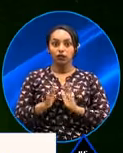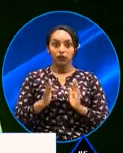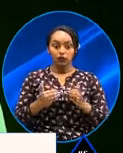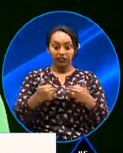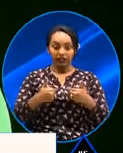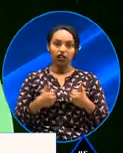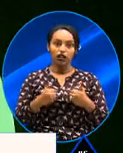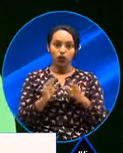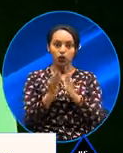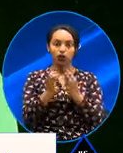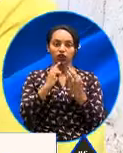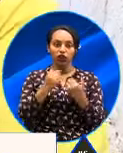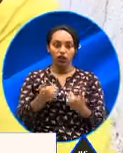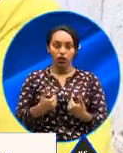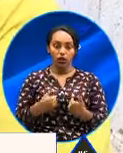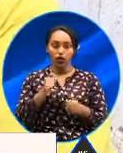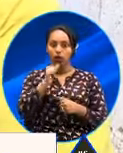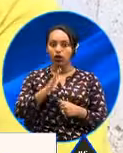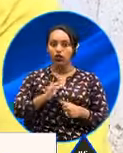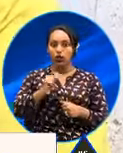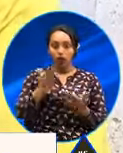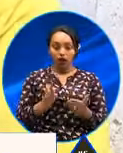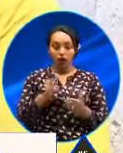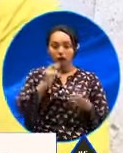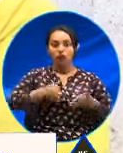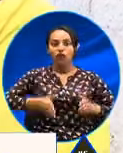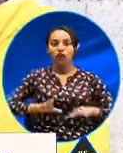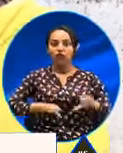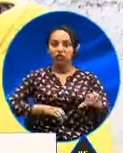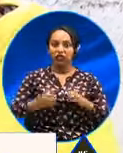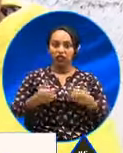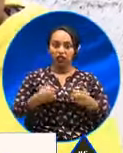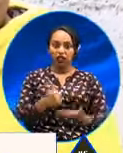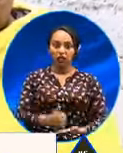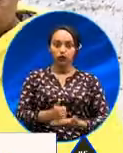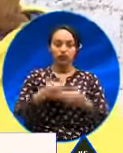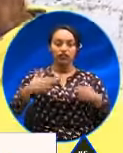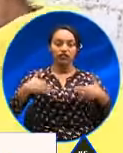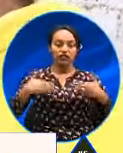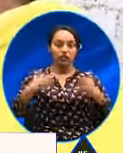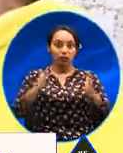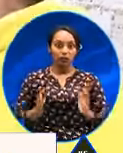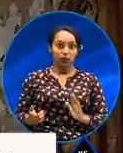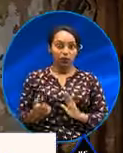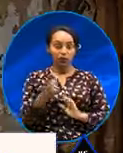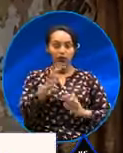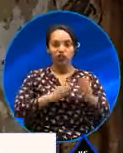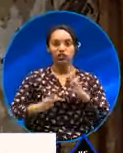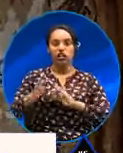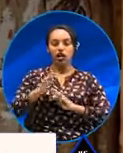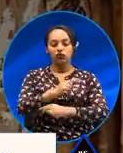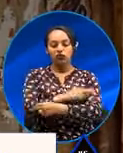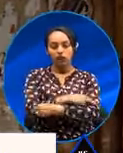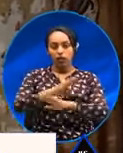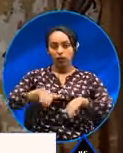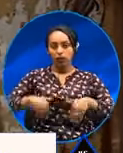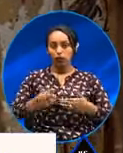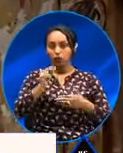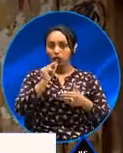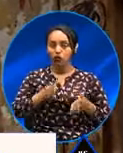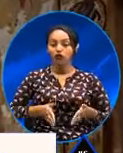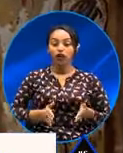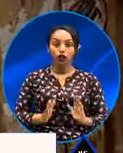እየገባንበት ያለ ሁኔታ ነው ያለው። ወይዘሮ ወተን በበጎ ፍቃድ በሚደረግላቸው ድጋፍ ደስተኛ በመሆናቸው ከችግራቸው ፋታ ለሚሰጧቸው